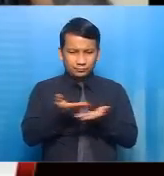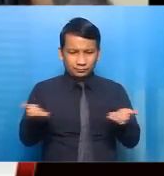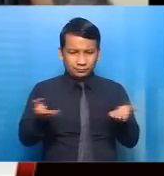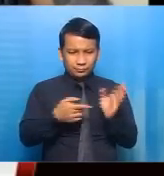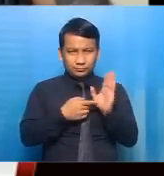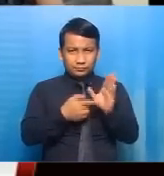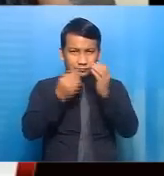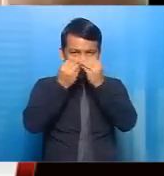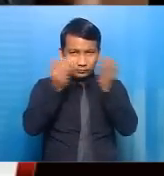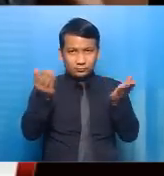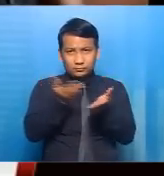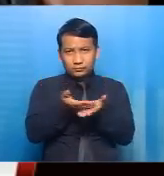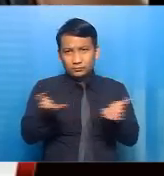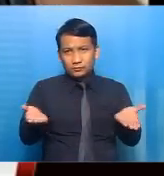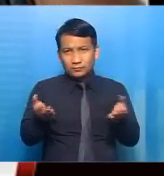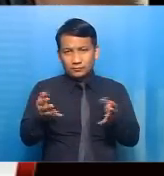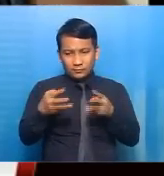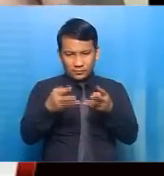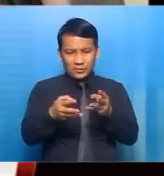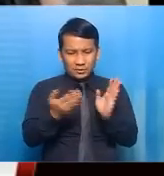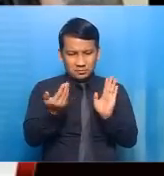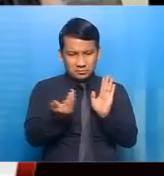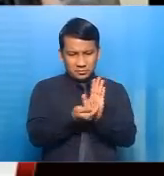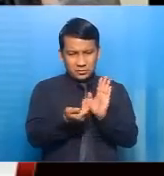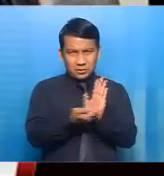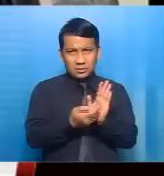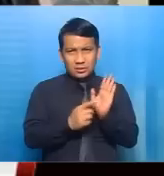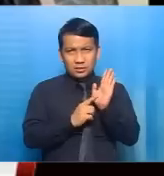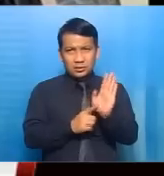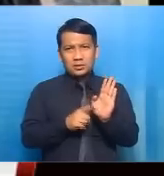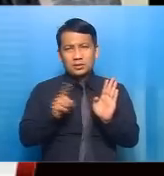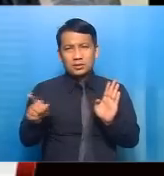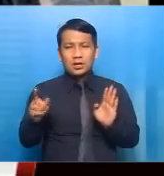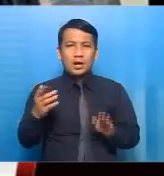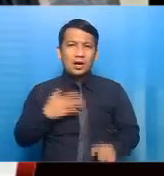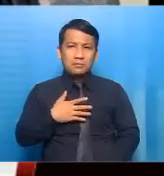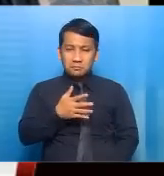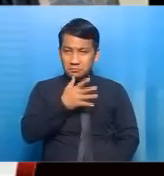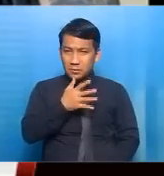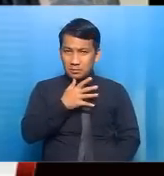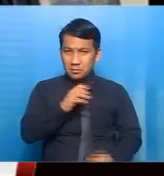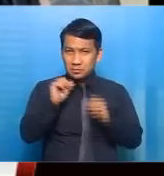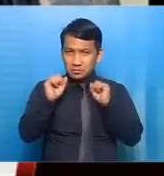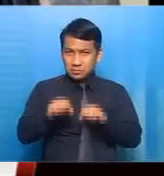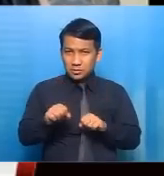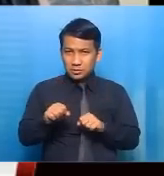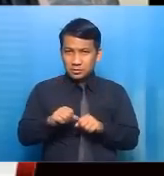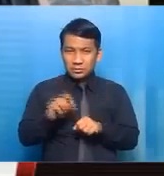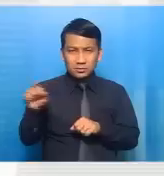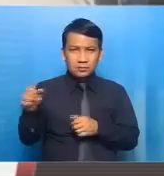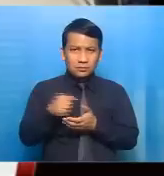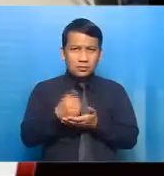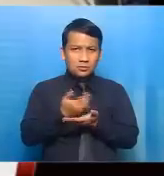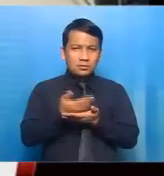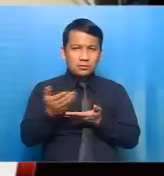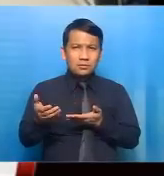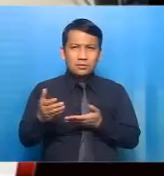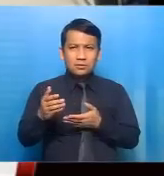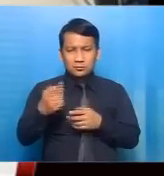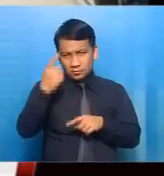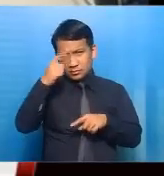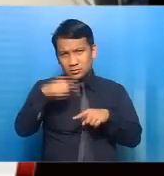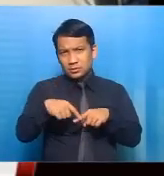anong paraan para mapatunayan namin na ang ina po ay may kakayahan kumuha ng hulugan na sasakyan. Wala po